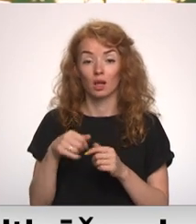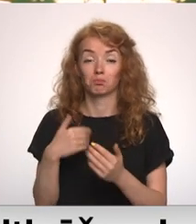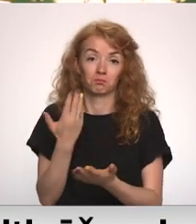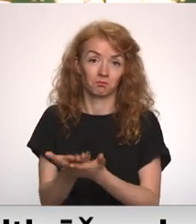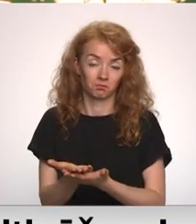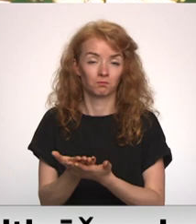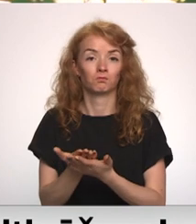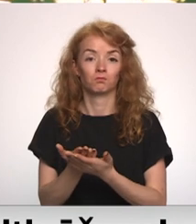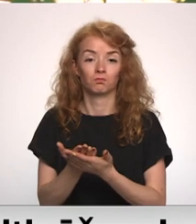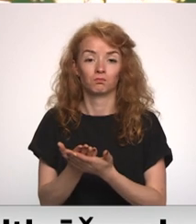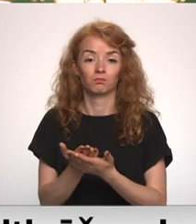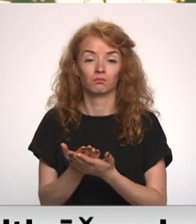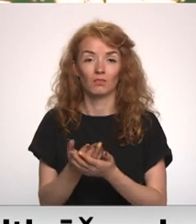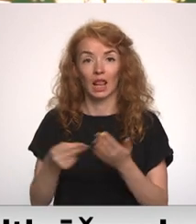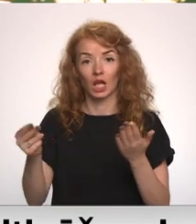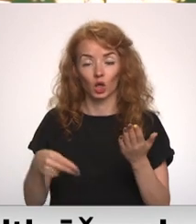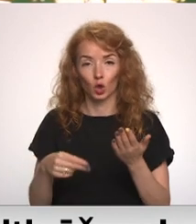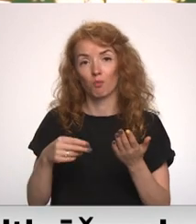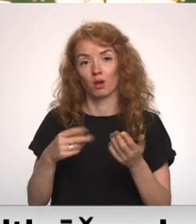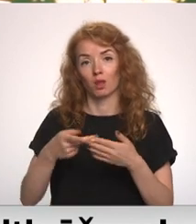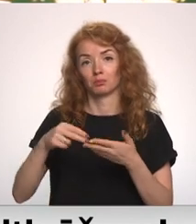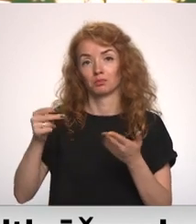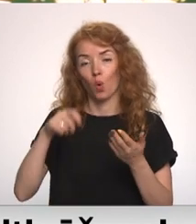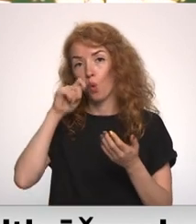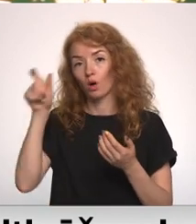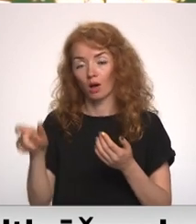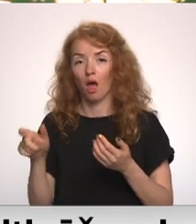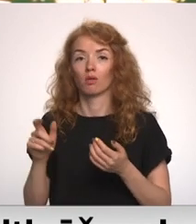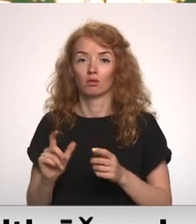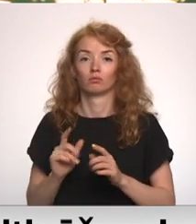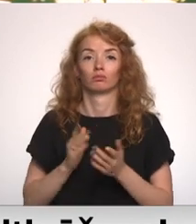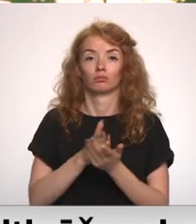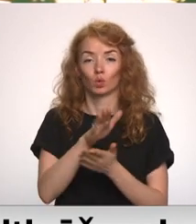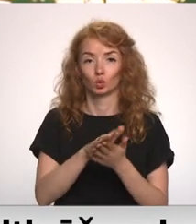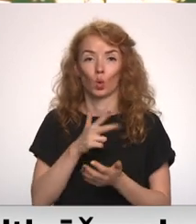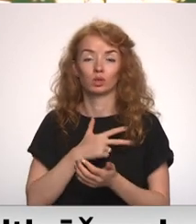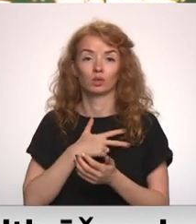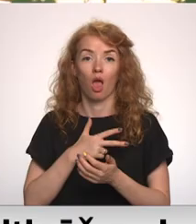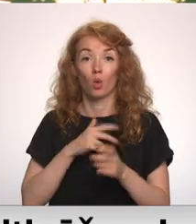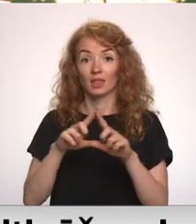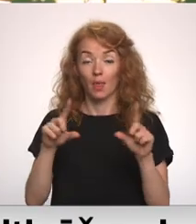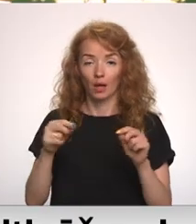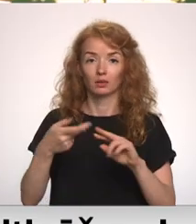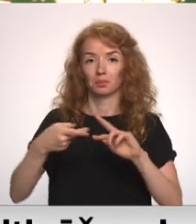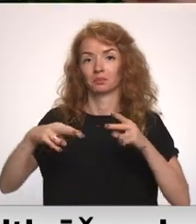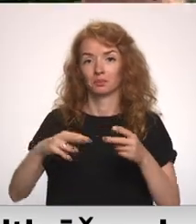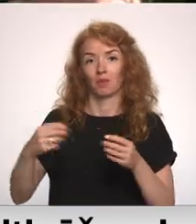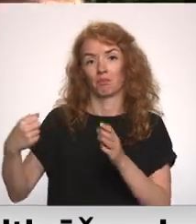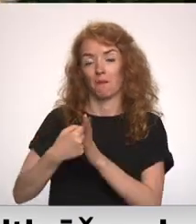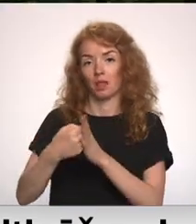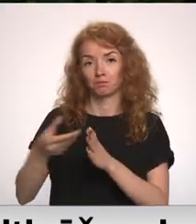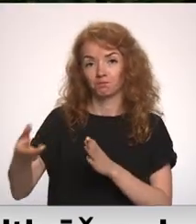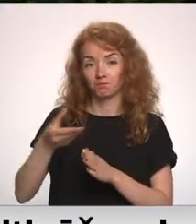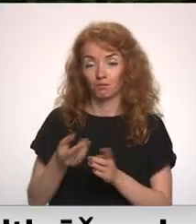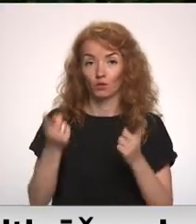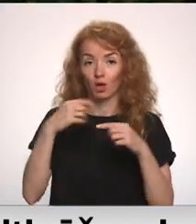piedāvāti beigumi, ar kuriem Ukrainas varēs doties pēc tam uz sociālo dienestu un saņemt atbilstošu pabalstu. Pat